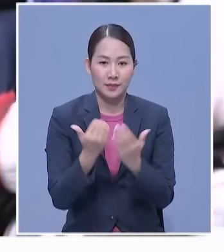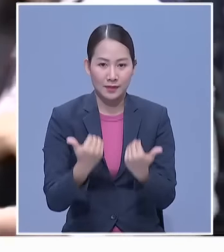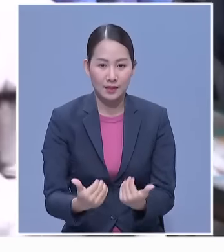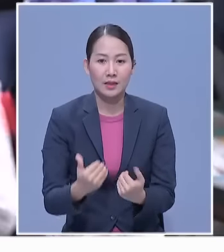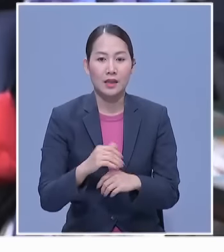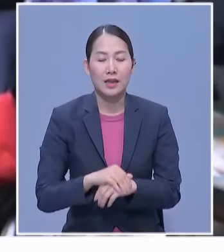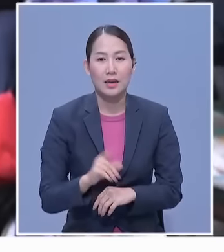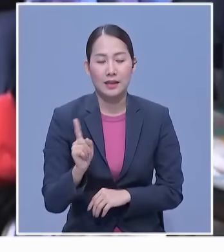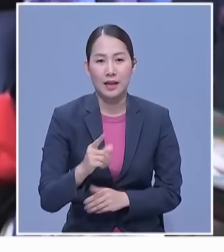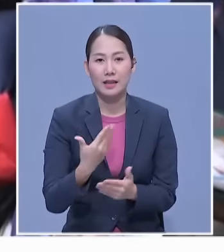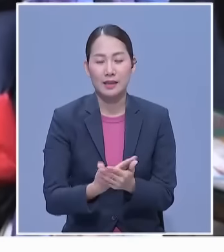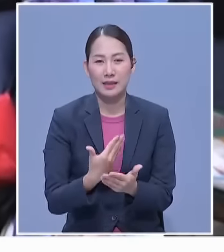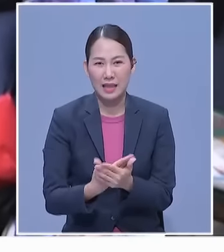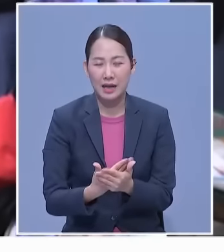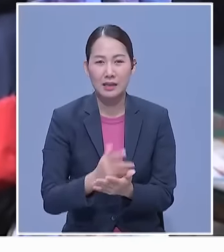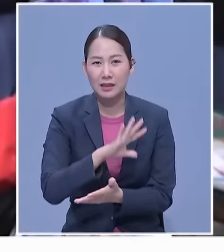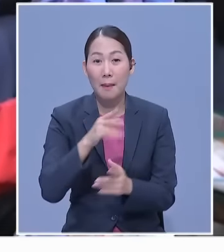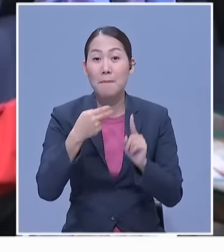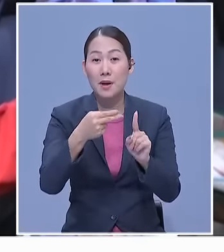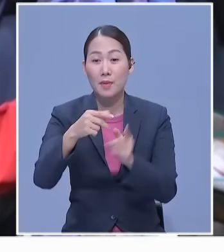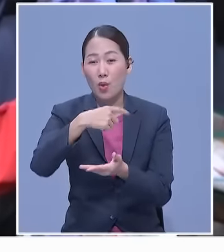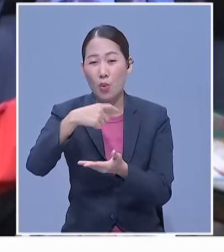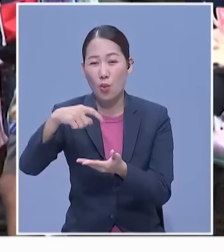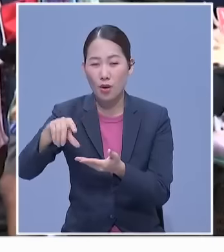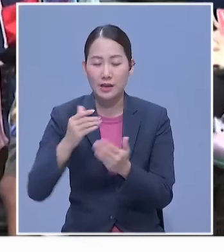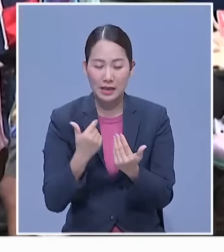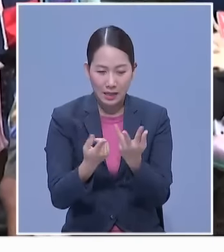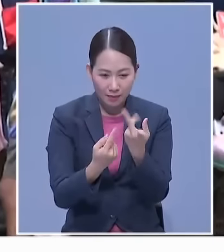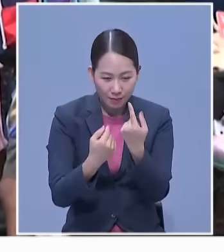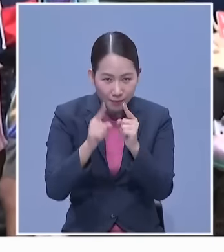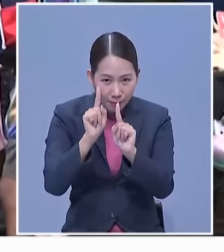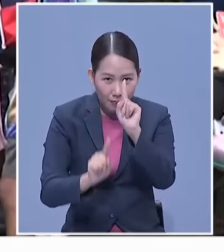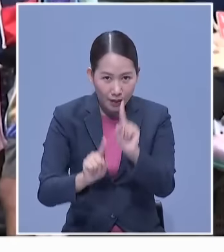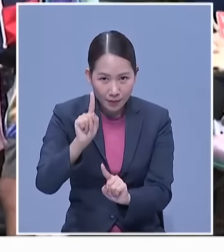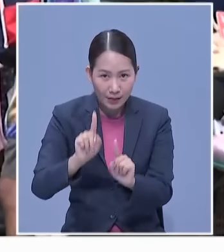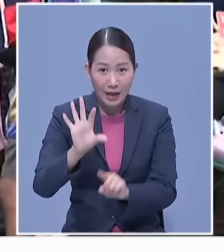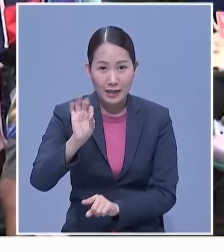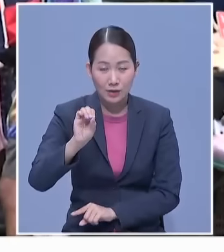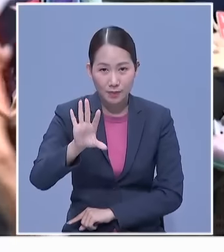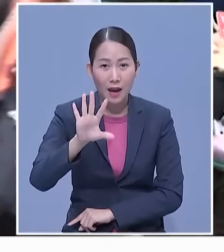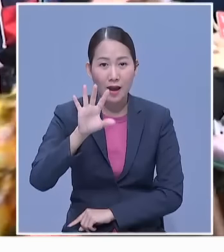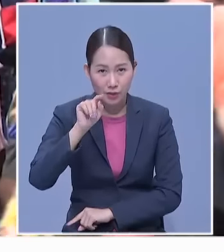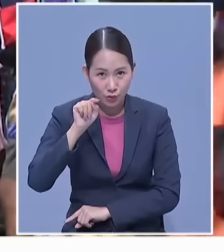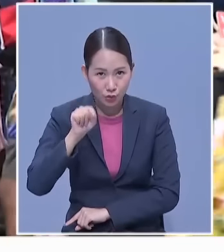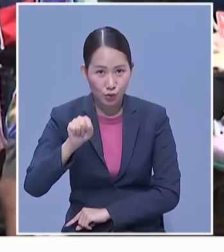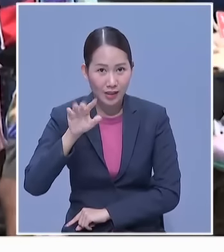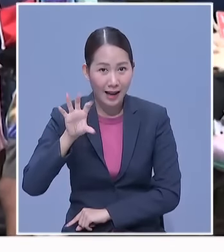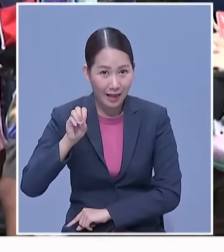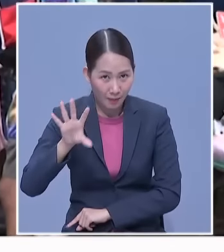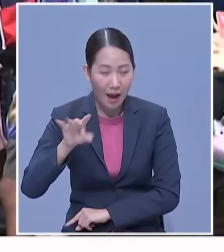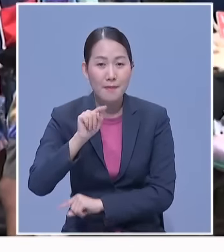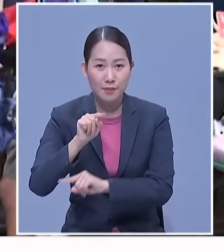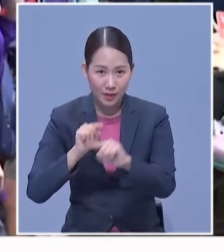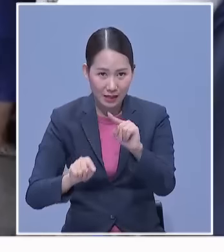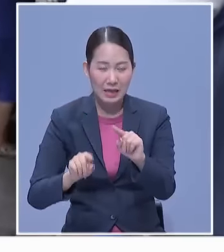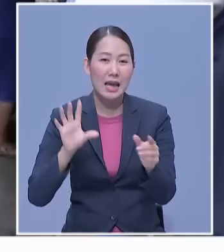ได้เงินหมื่นไปนะคะพบว่า 99.5%จากการประเมินผลสำรวจถูกนำไปใช้ลงทุนประกอบอาชีพมาก